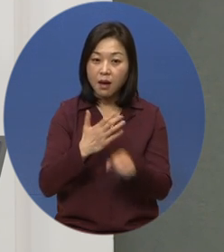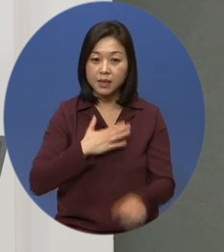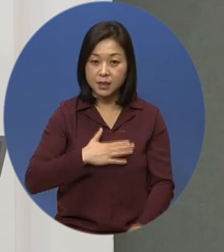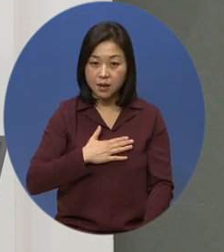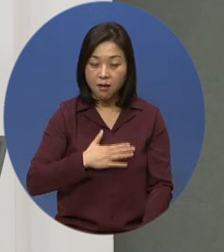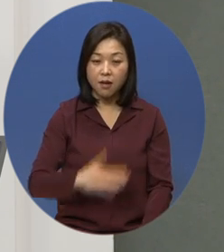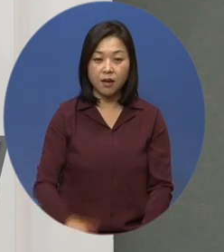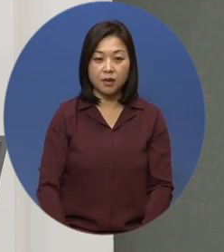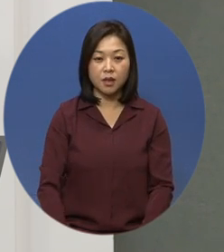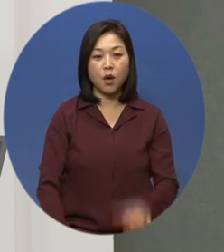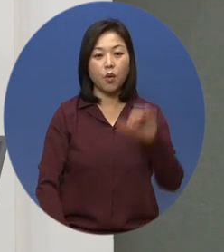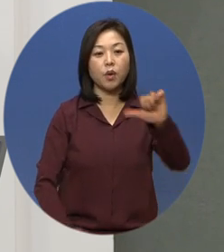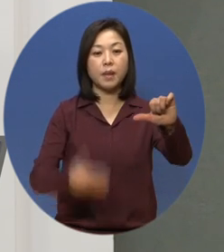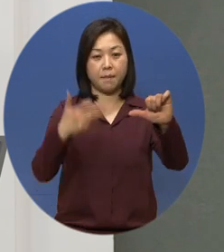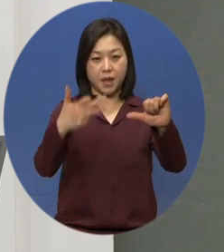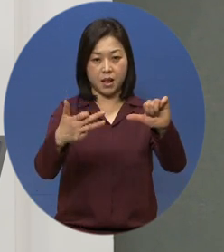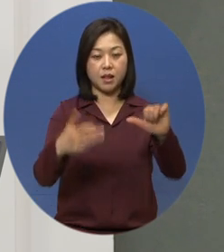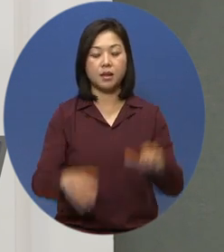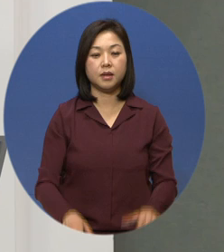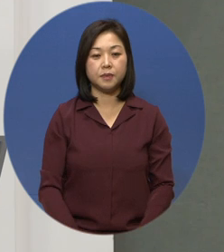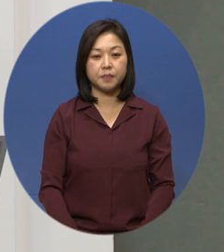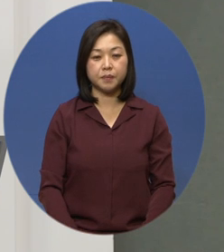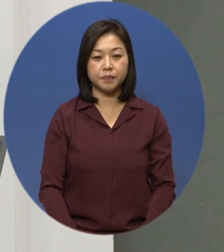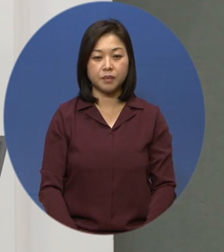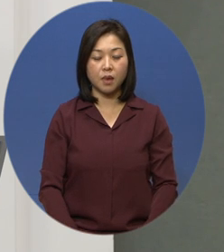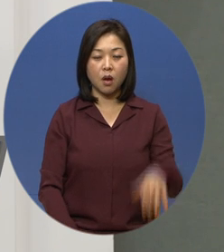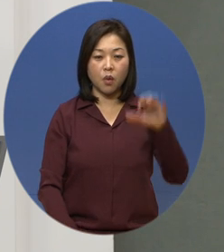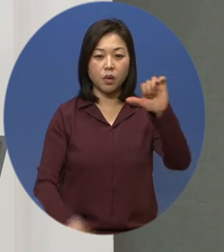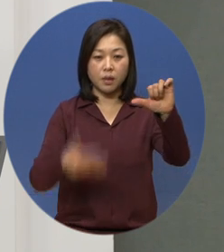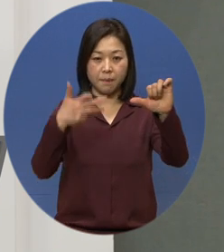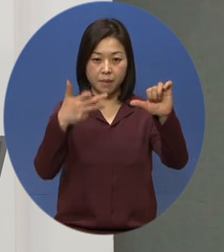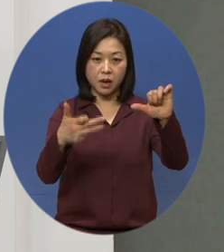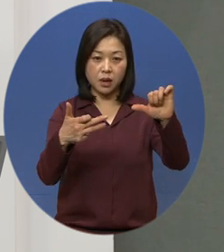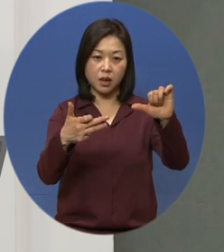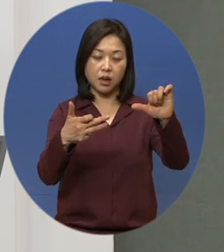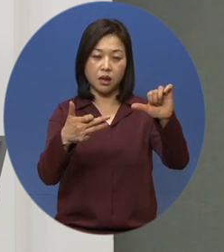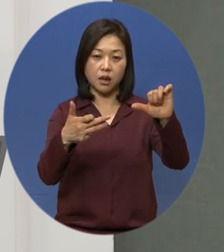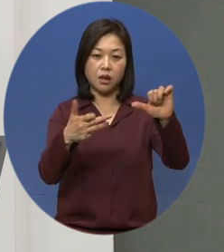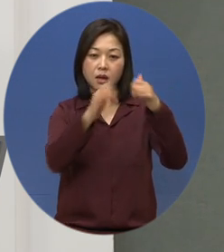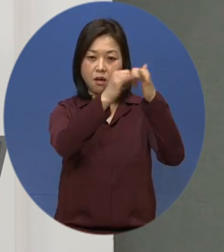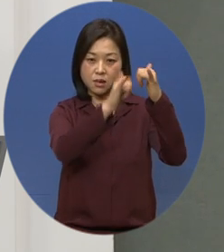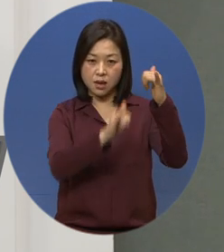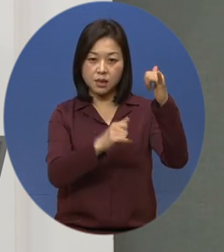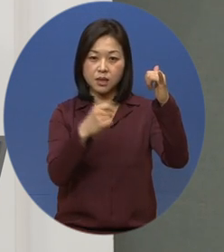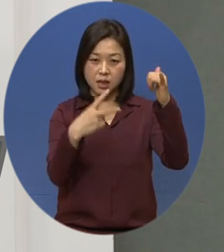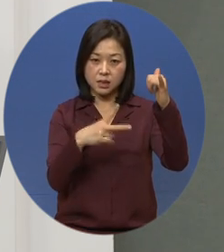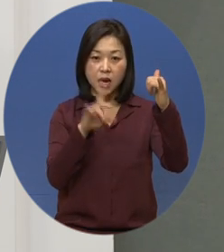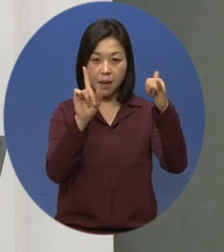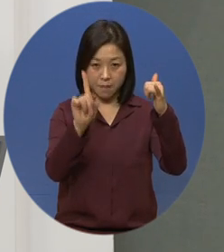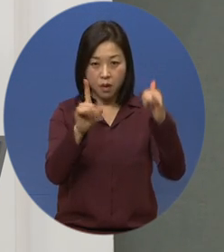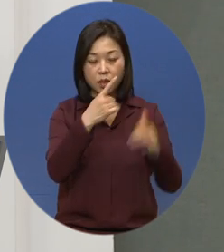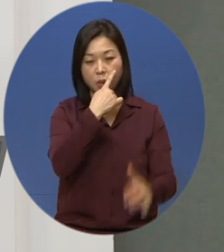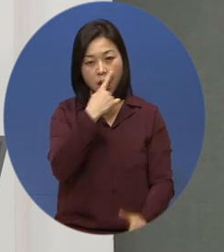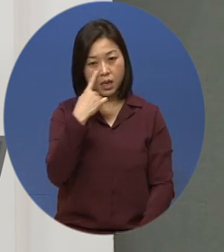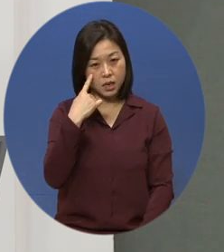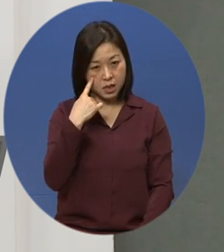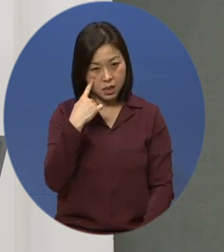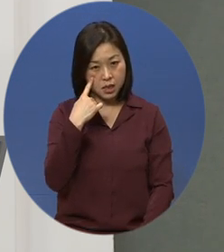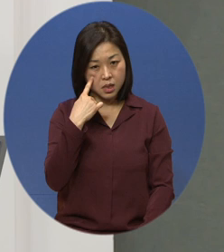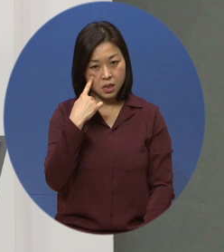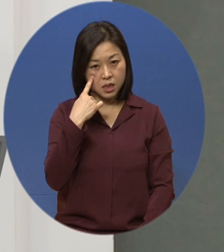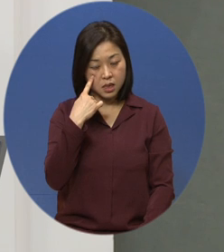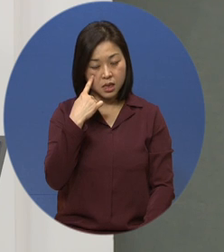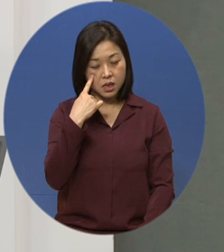아시죠 5228 251 발에 기록을 다시 한 번 우리가 재확인하는